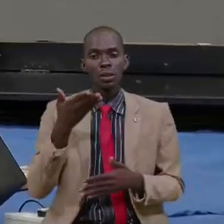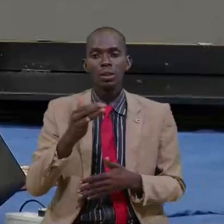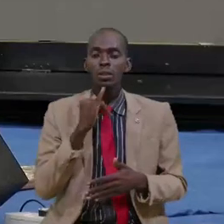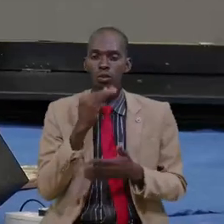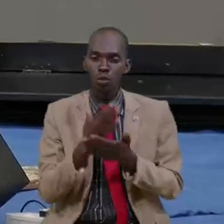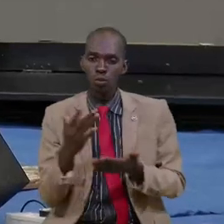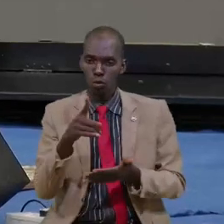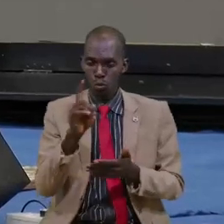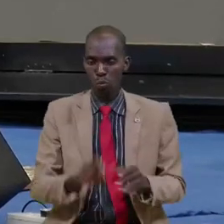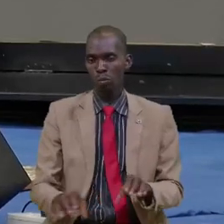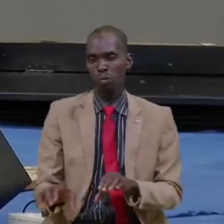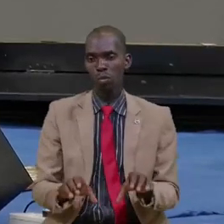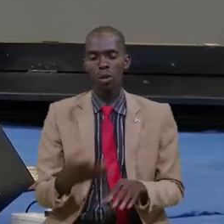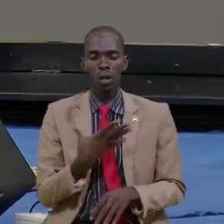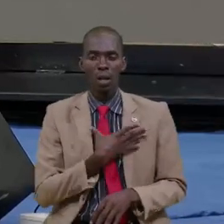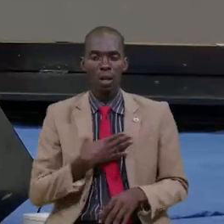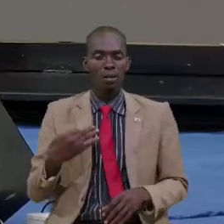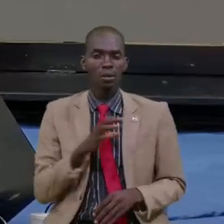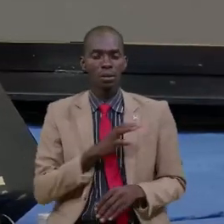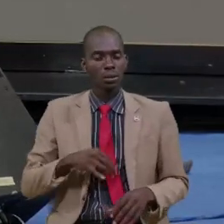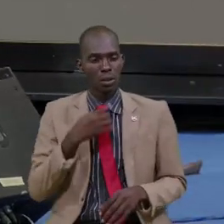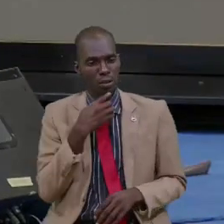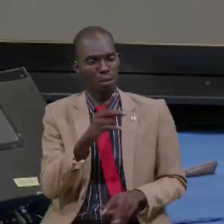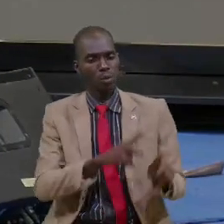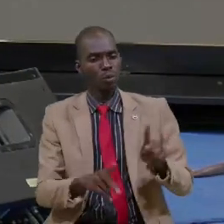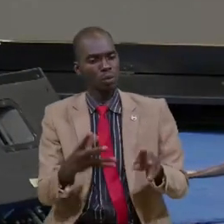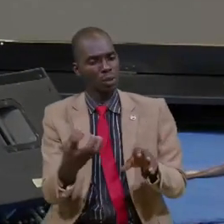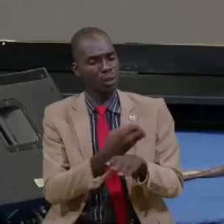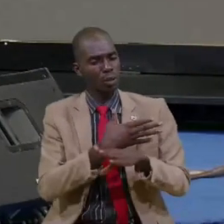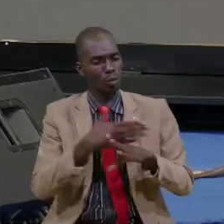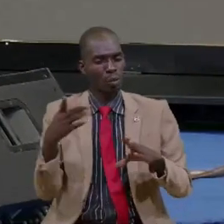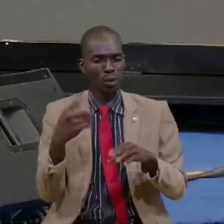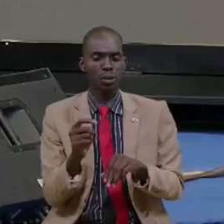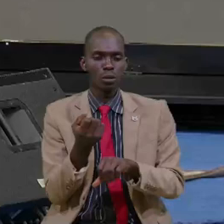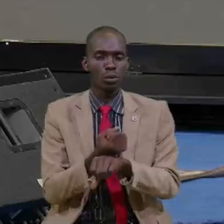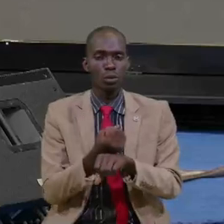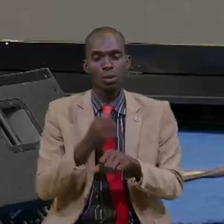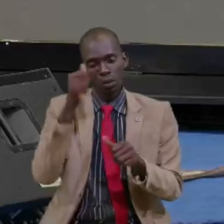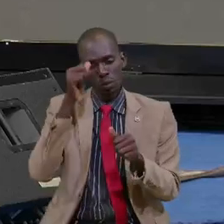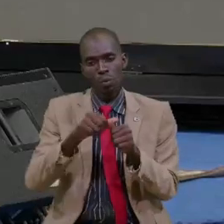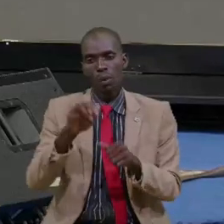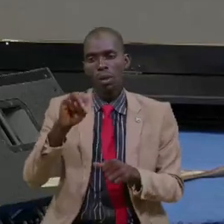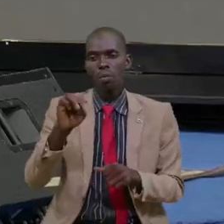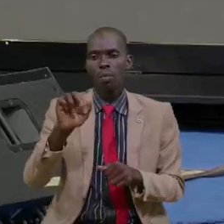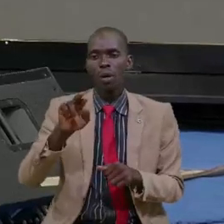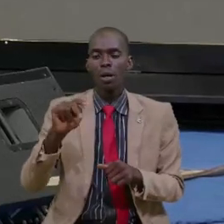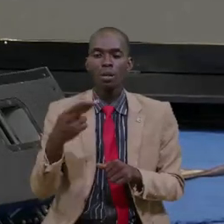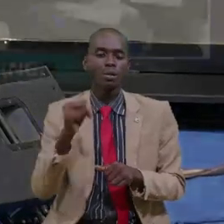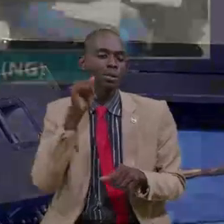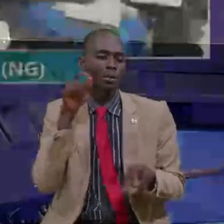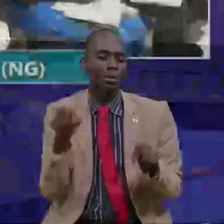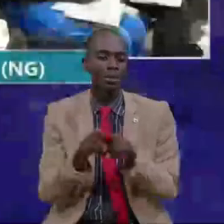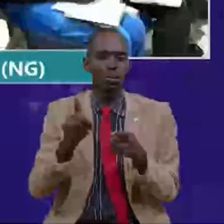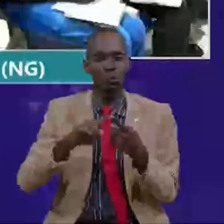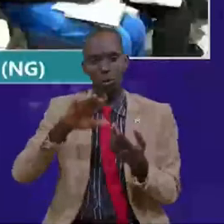un rôle que tu dois jouer. Il leur a dit, ôtez la pierre. Marthe, la sœur du mort,